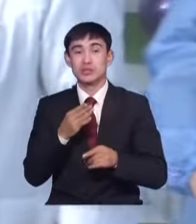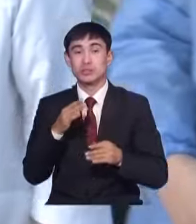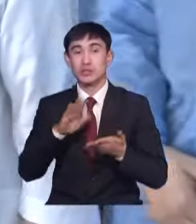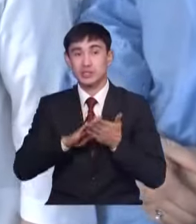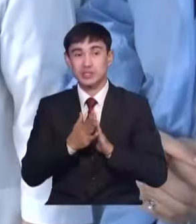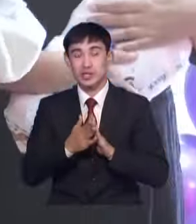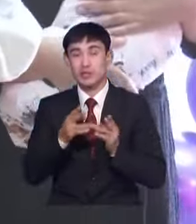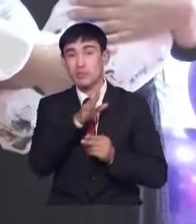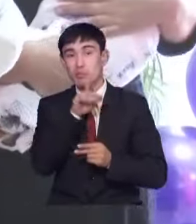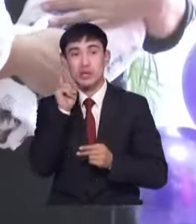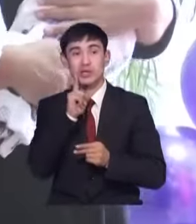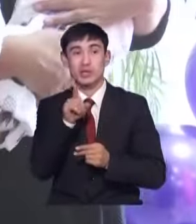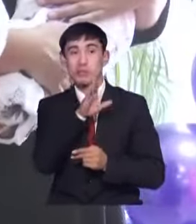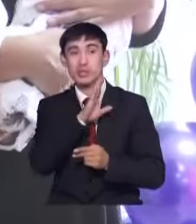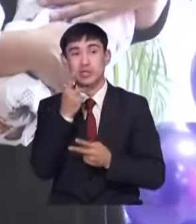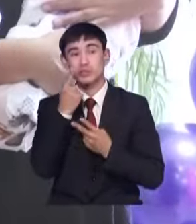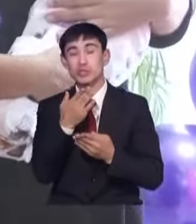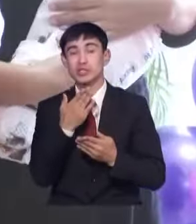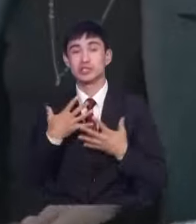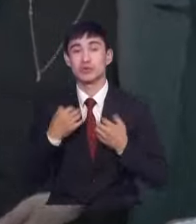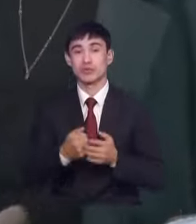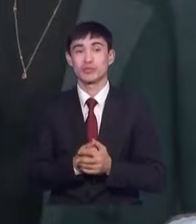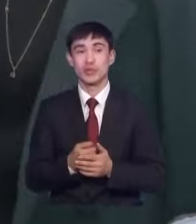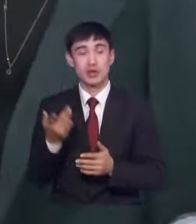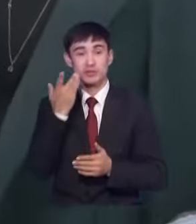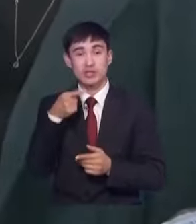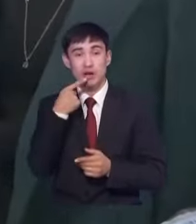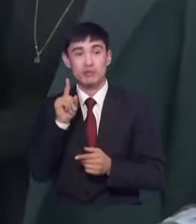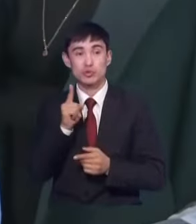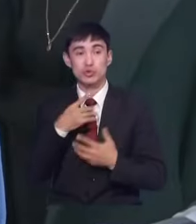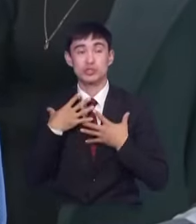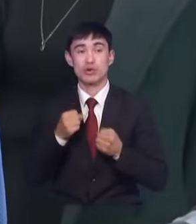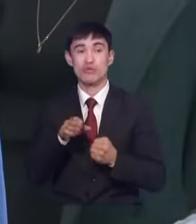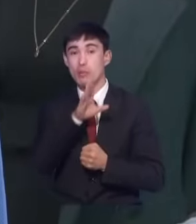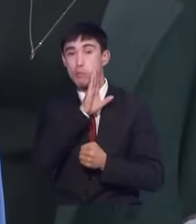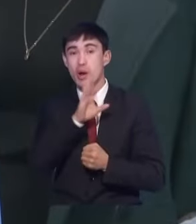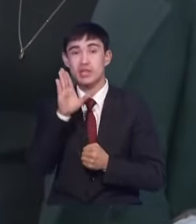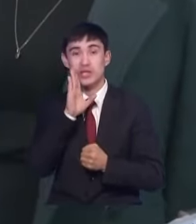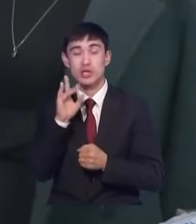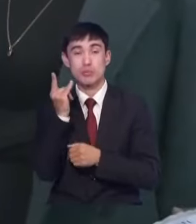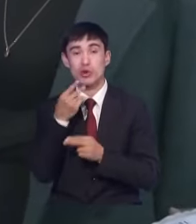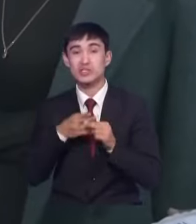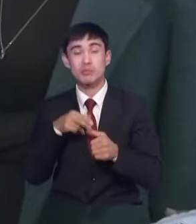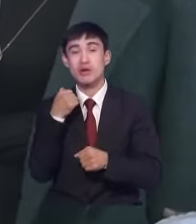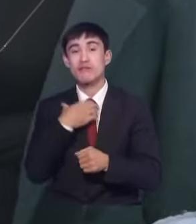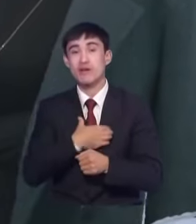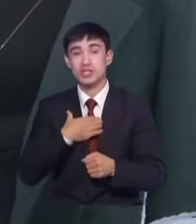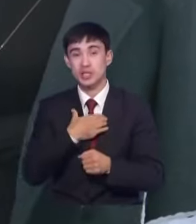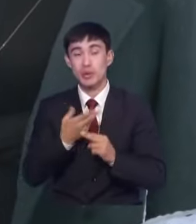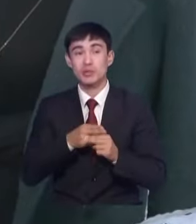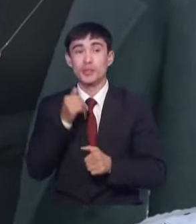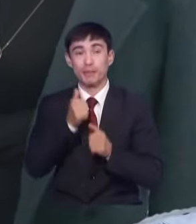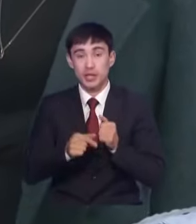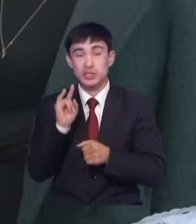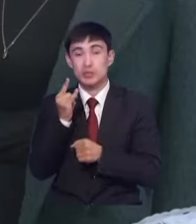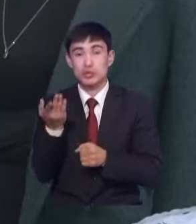и молодых матерей Мы всегда говорим о том что здоровье матери и ребёнка - это самое важное поэтому